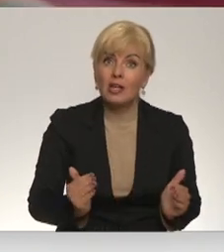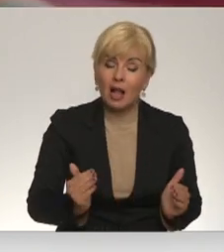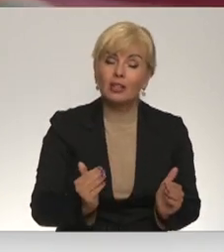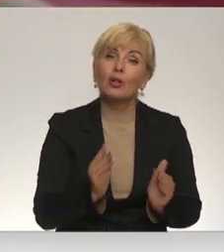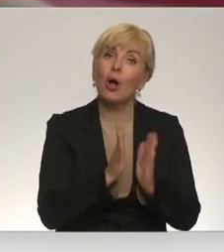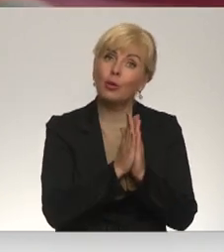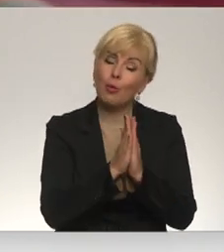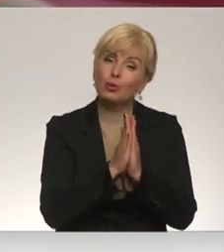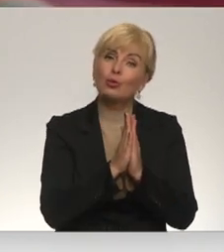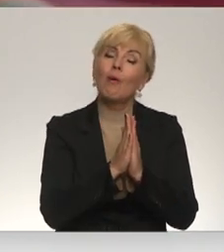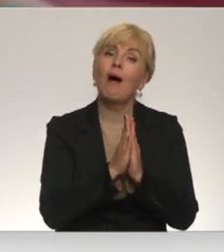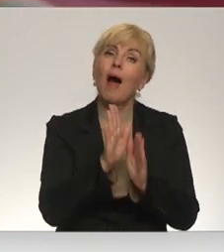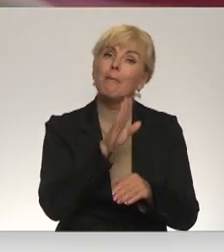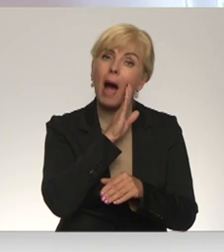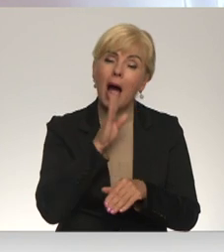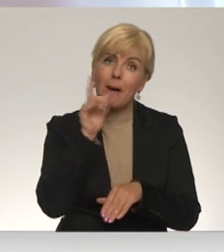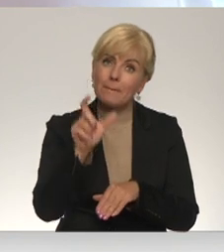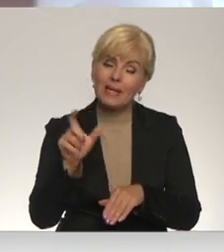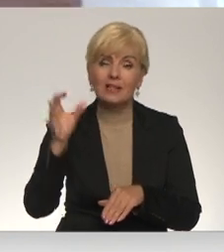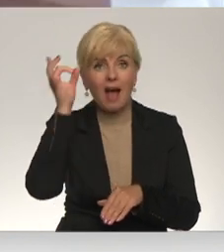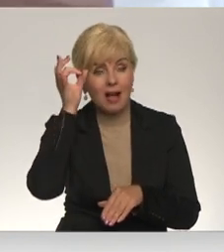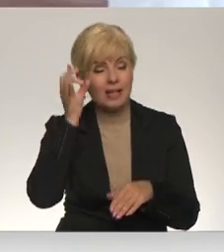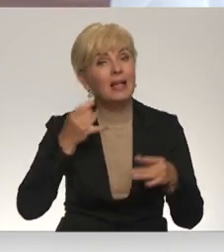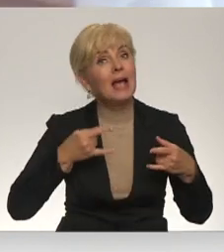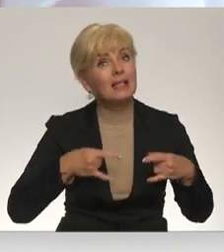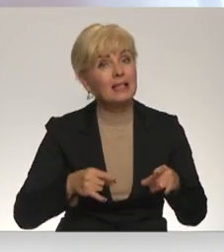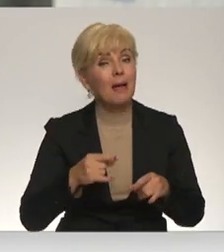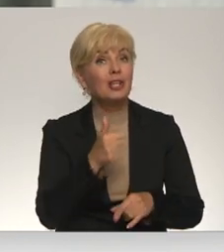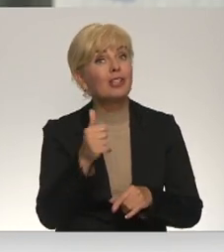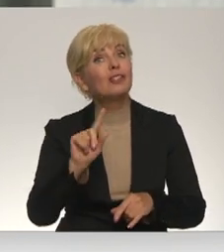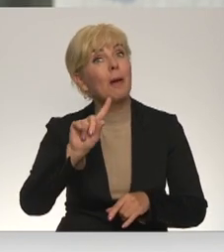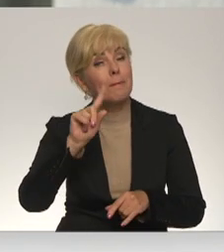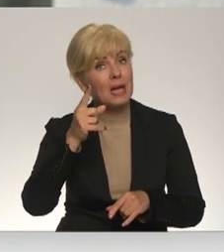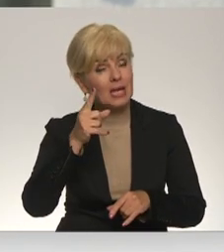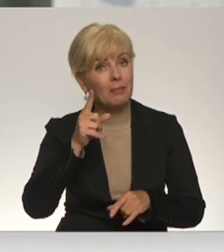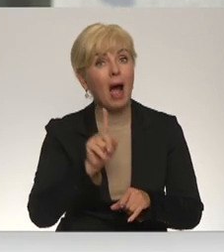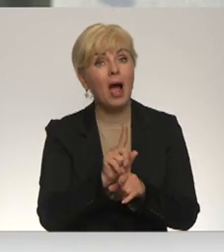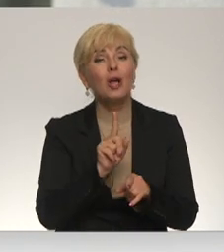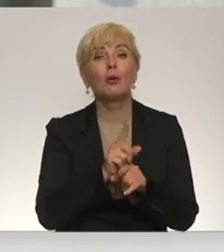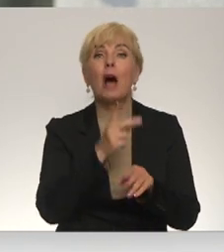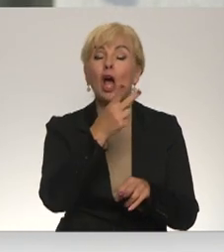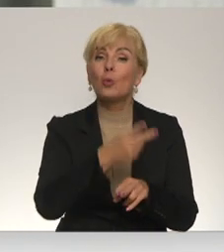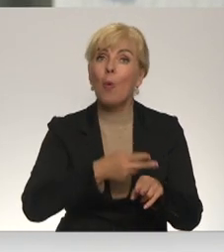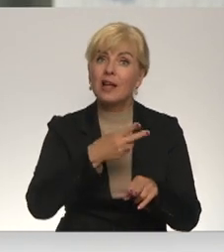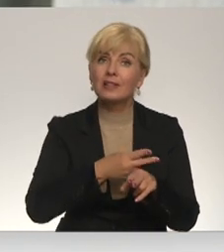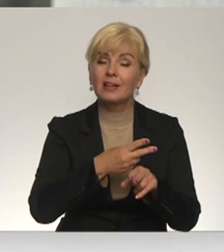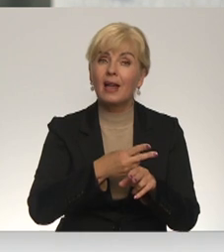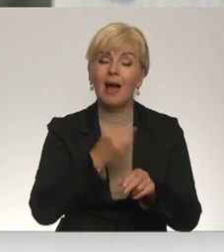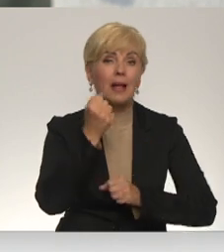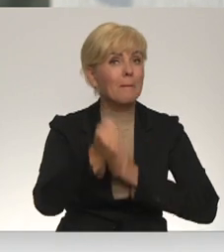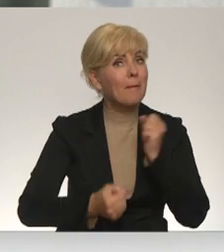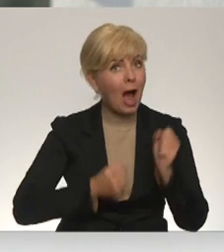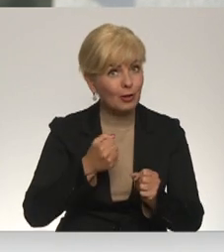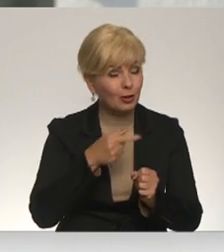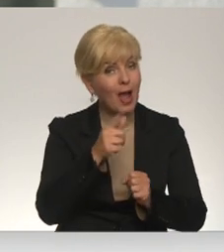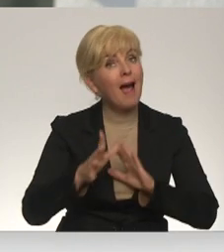māmiņas atcerēties, ka nu, dzemdības īpaši pirmās būs tā kā noskriet maratonu, un tam ir jāgatavojas visu